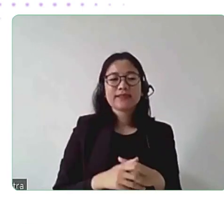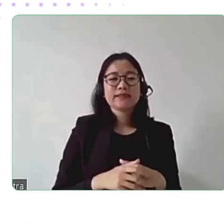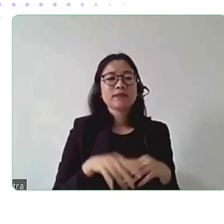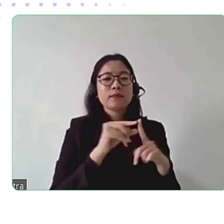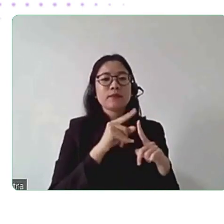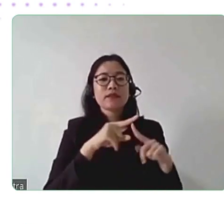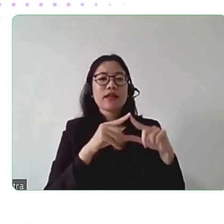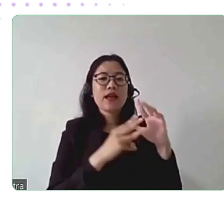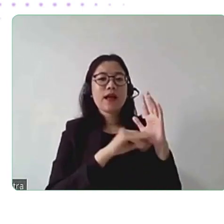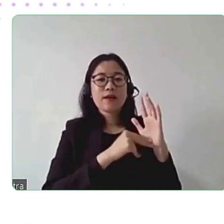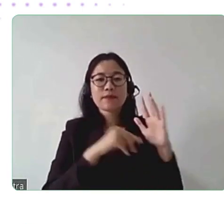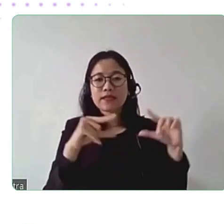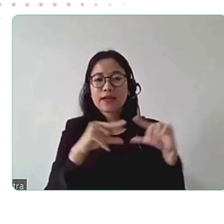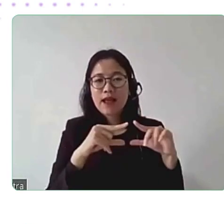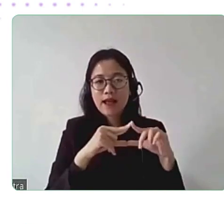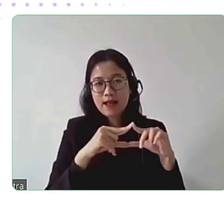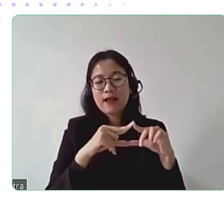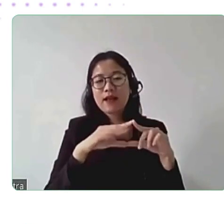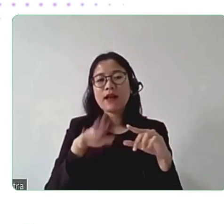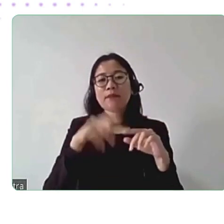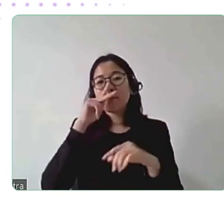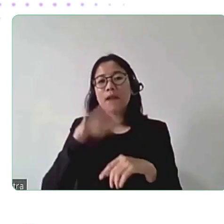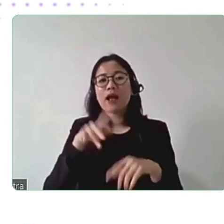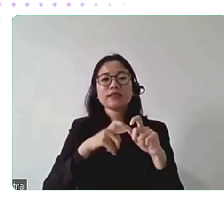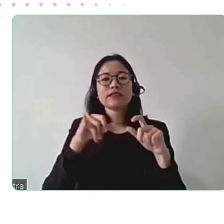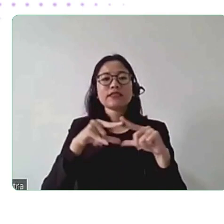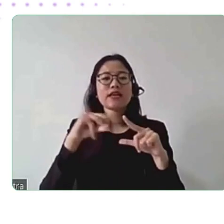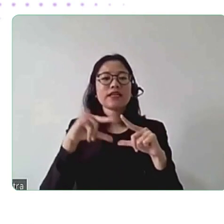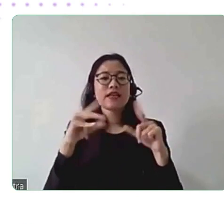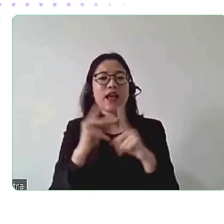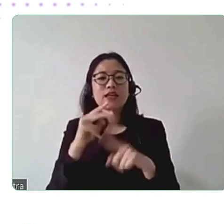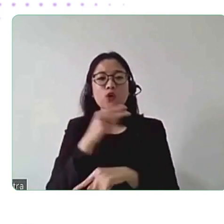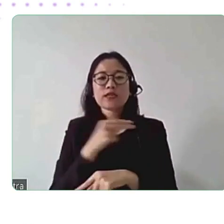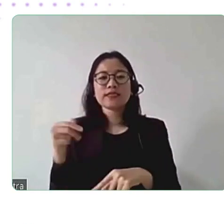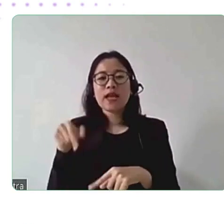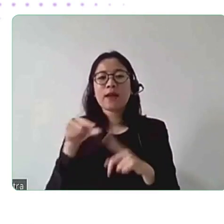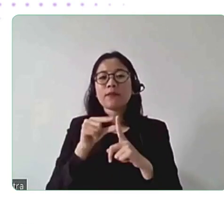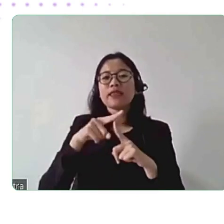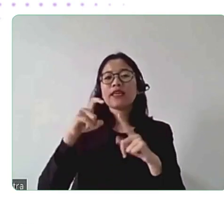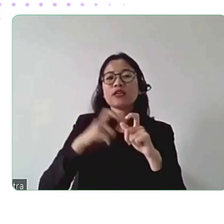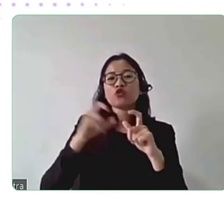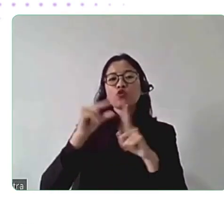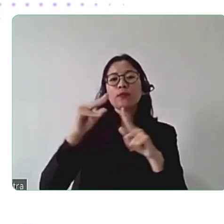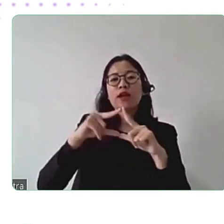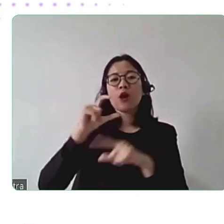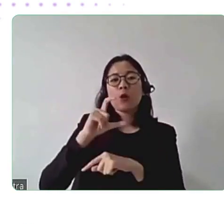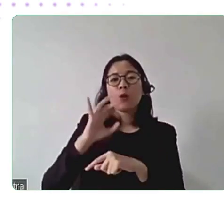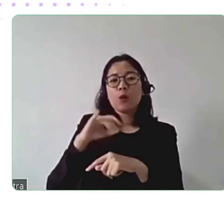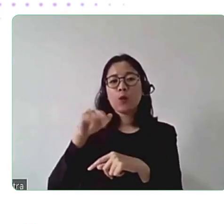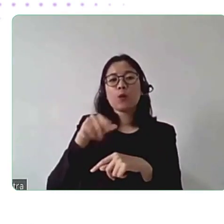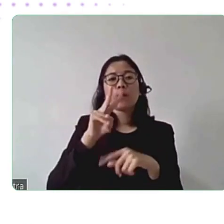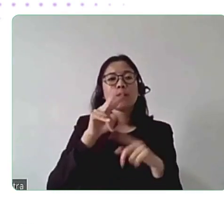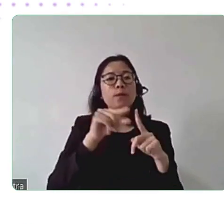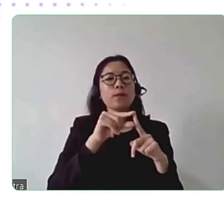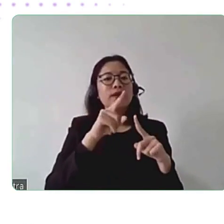Service Indonesia, Bank Syariah Indonesia, PT Supraco Indonesia, PT Vale Indonesia